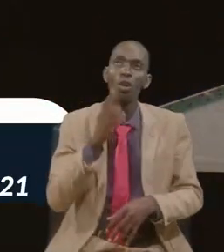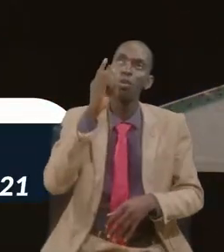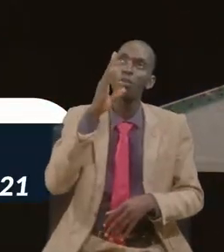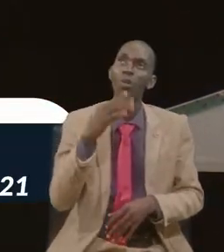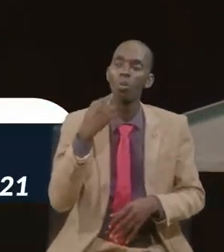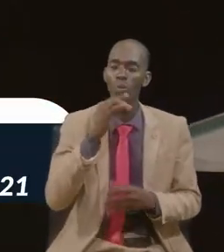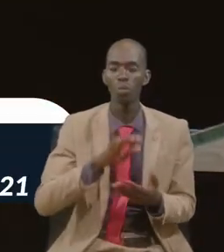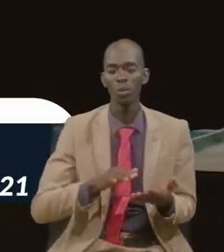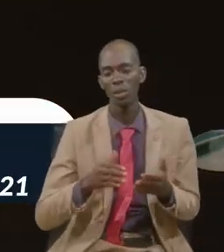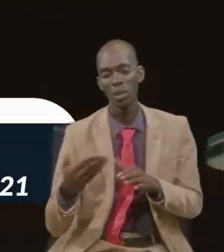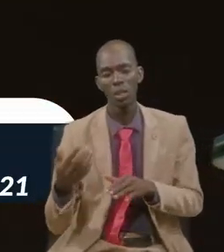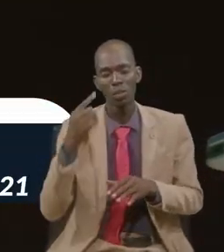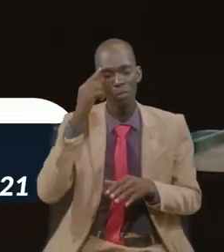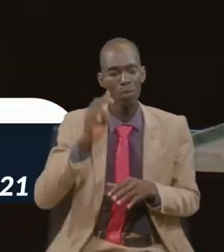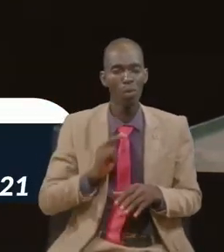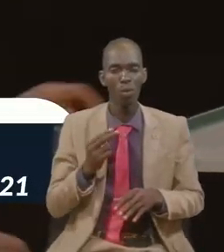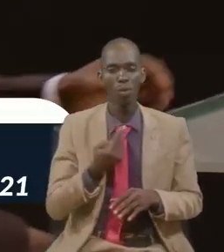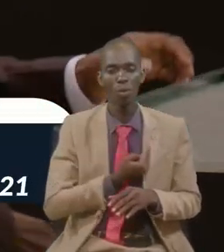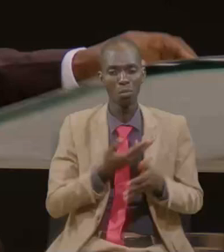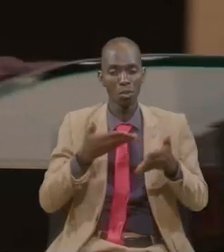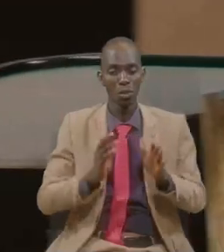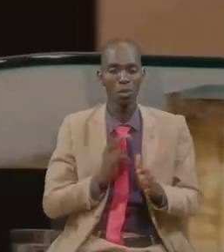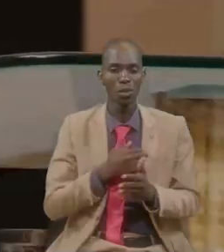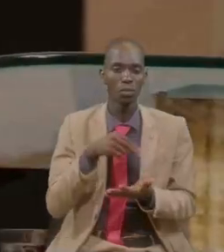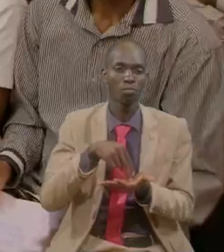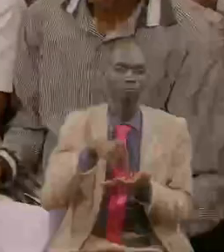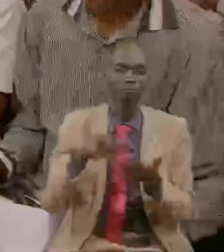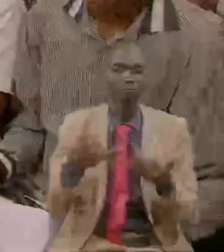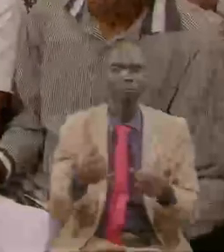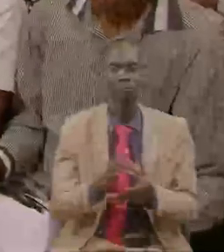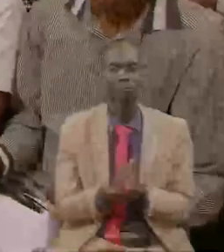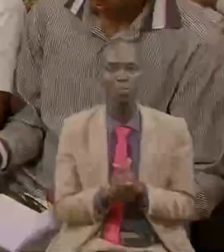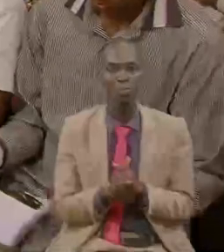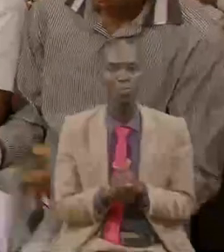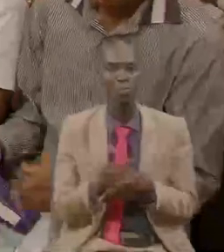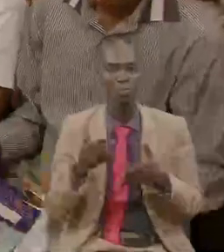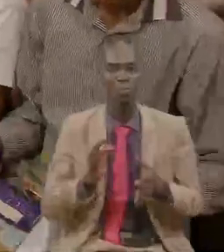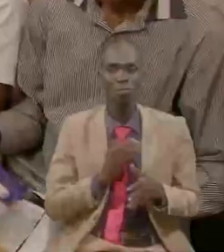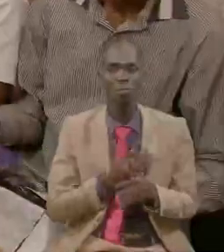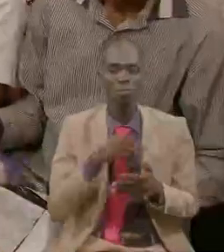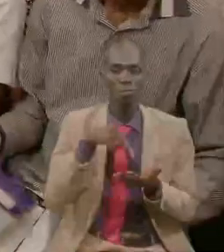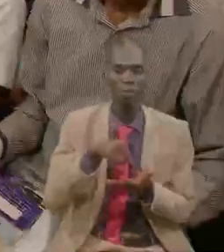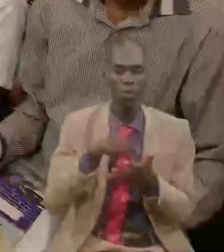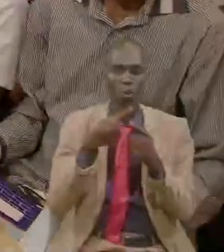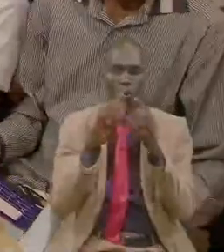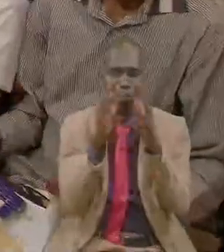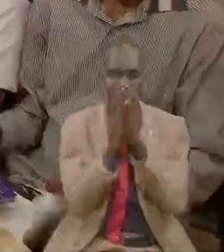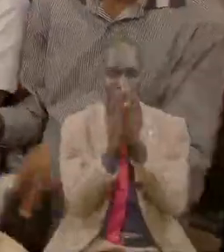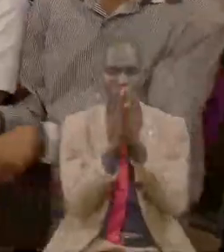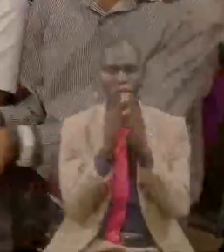a aimés et qui est mort pour nous, qui s'est donné pour nous. Levons-nous maintenant et parlons au